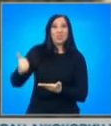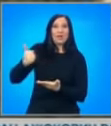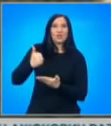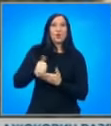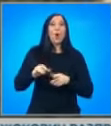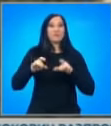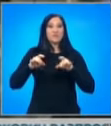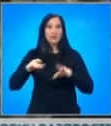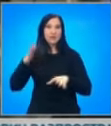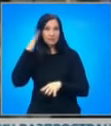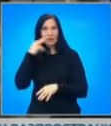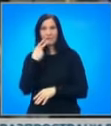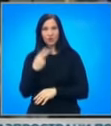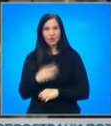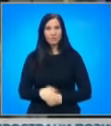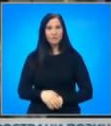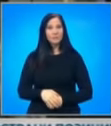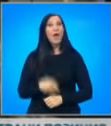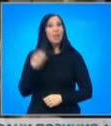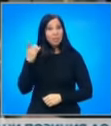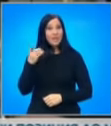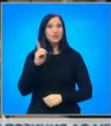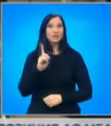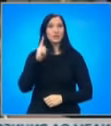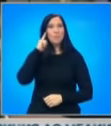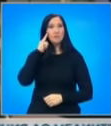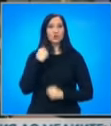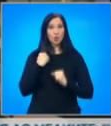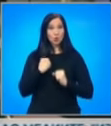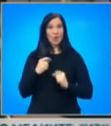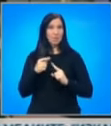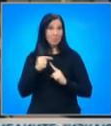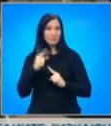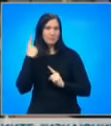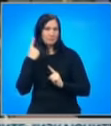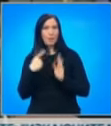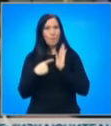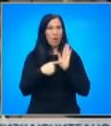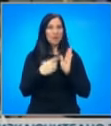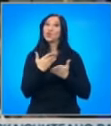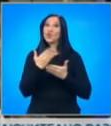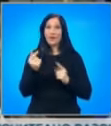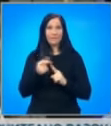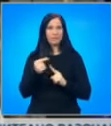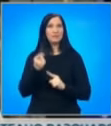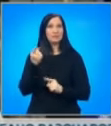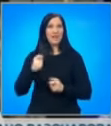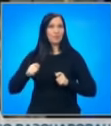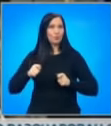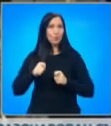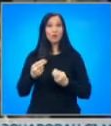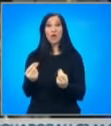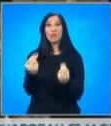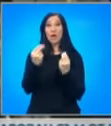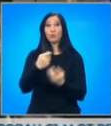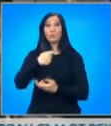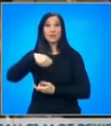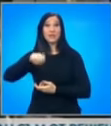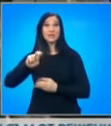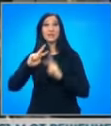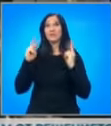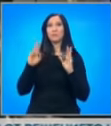премиер. Чуйте го. Онези, които смятат, че отстояват принципи, само показаха, че нямат принципи. Те малтретираха най-добрия тенисист в